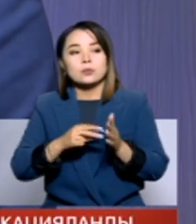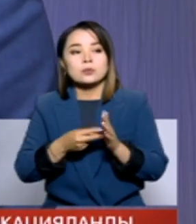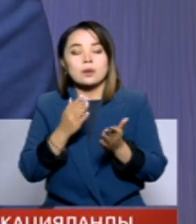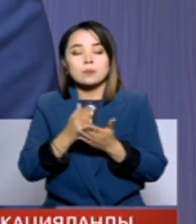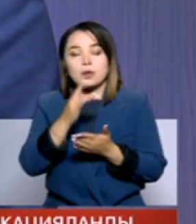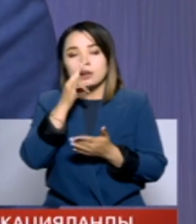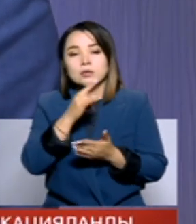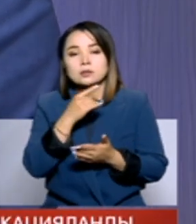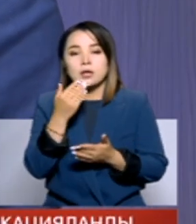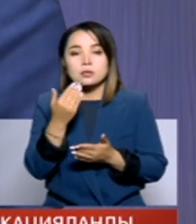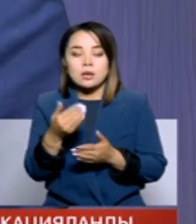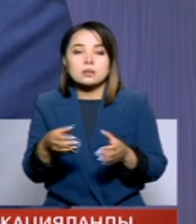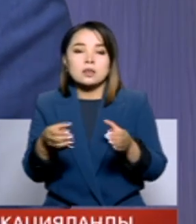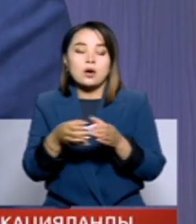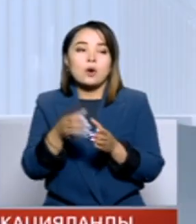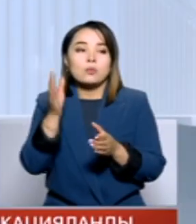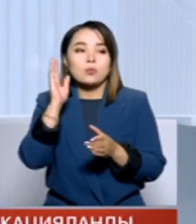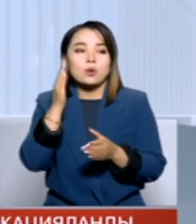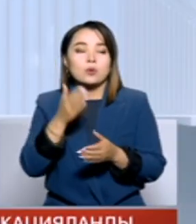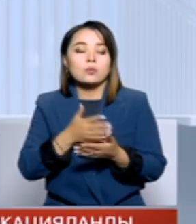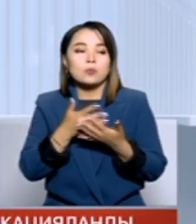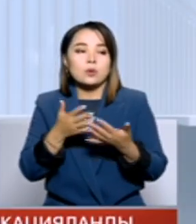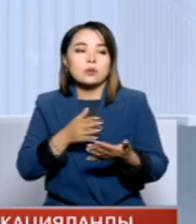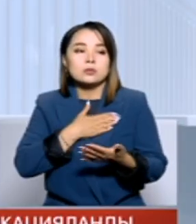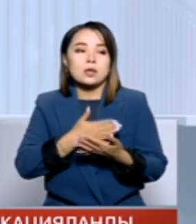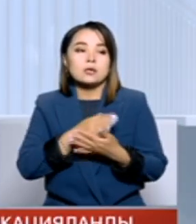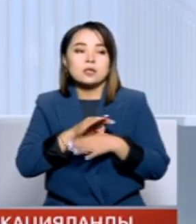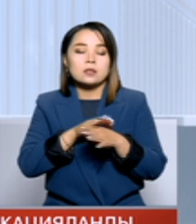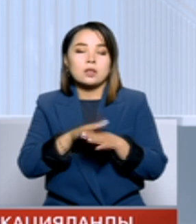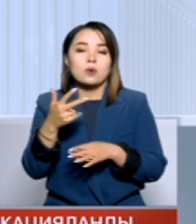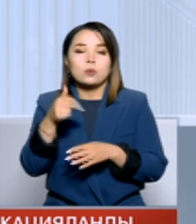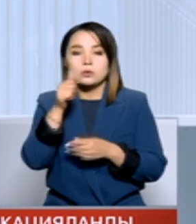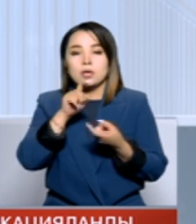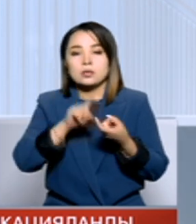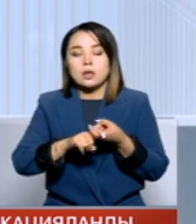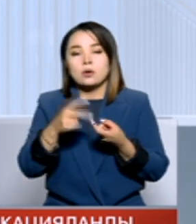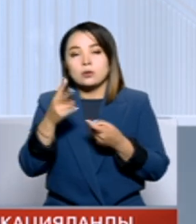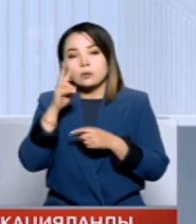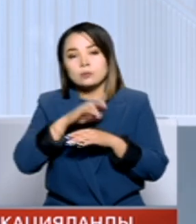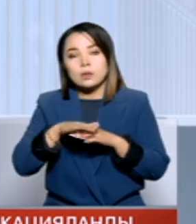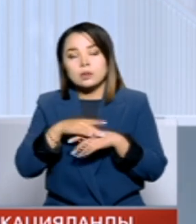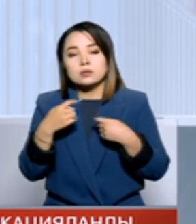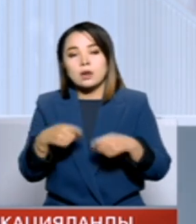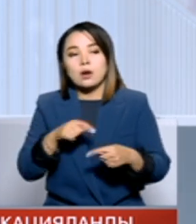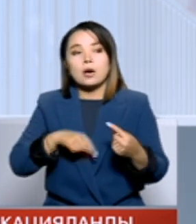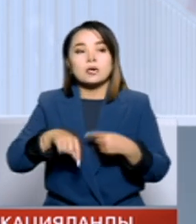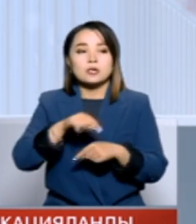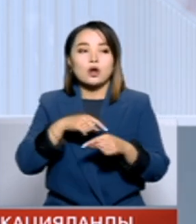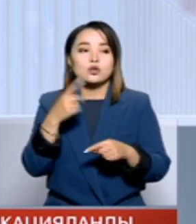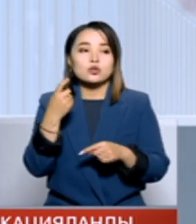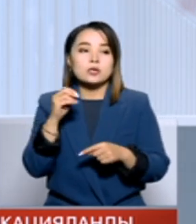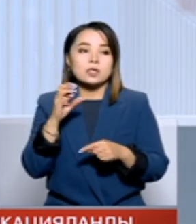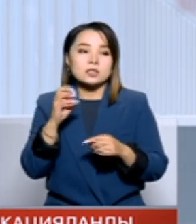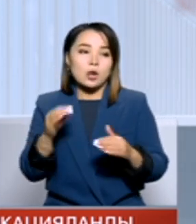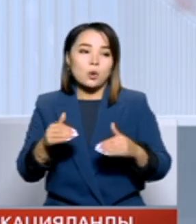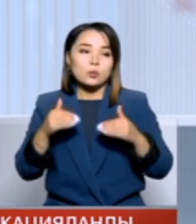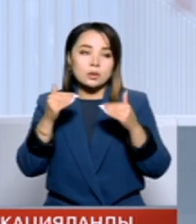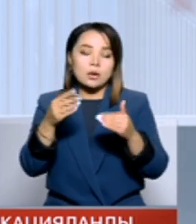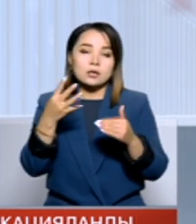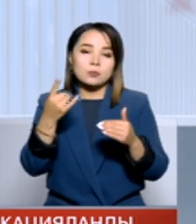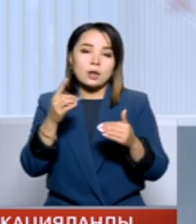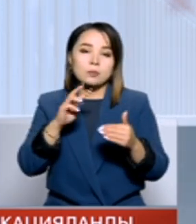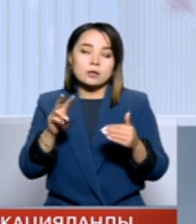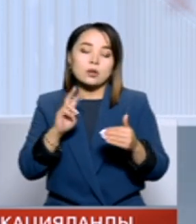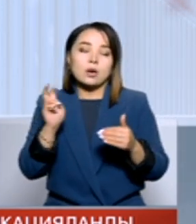Себебі Қазақстанның бұл саладағы болашағы зор. 30 жылдан бері байланысы берік қос елдің сауда айналымы бүгінде 100 есе өсіп, былтыр 41